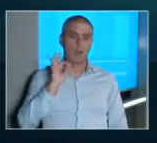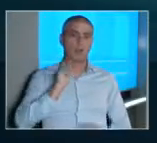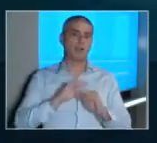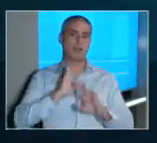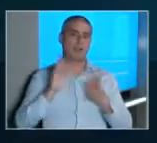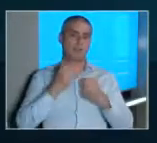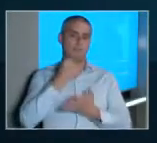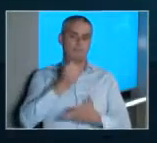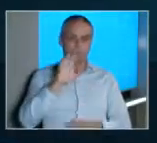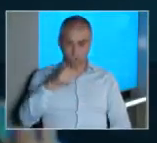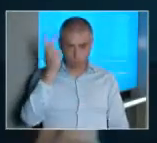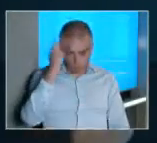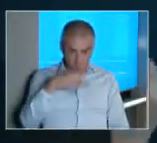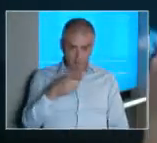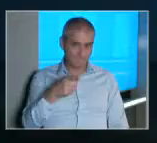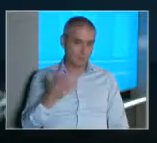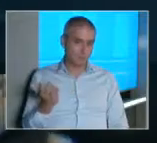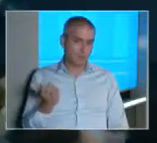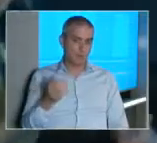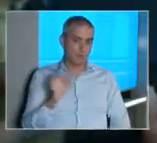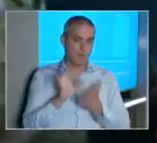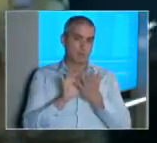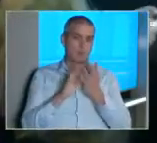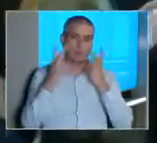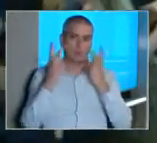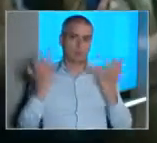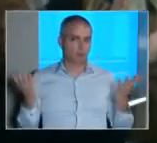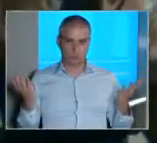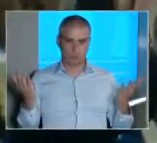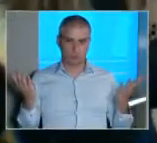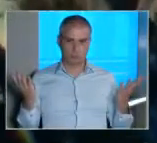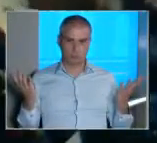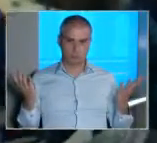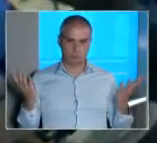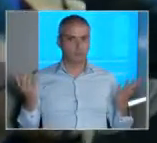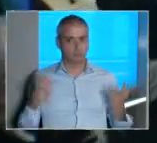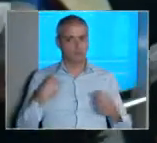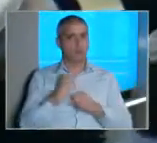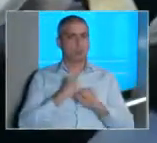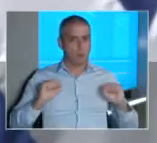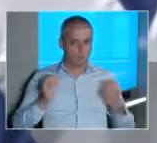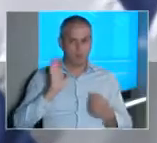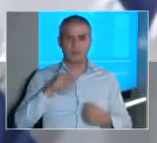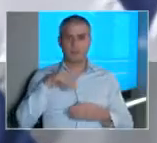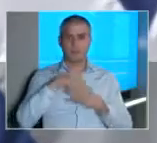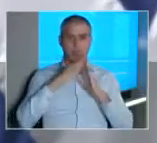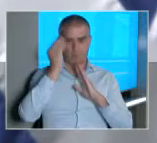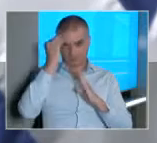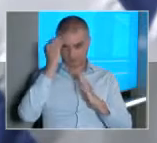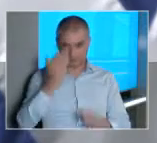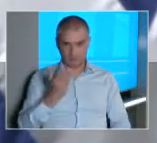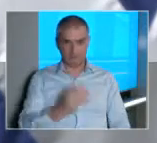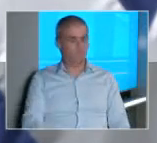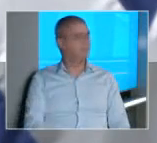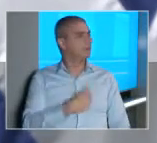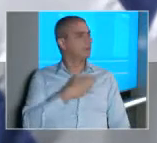של איגי, וגם שהוא מבין את הנקודות החשובות שאנחנו פועלים למענן, גם בתוך בתי הספר וכו'.